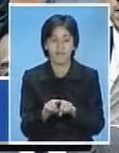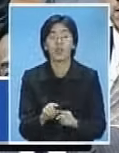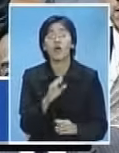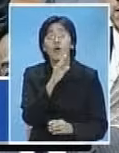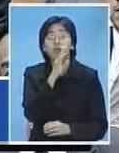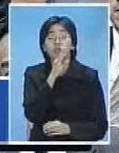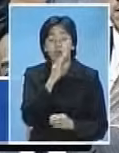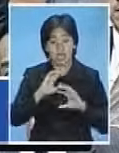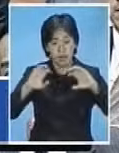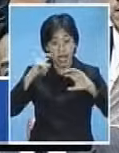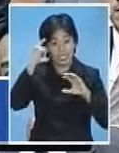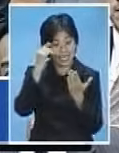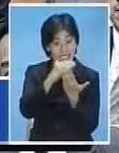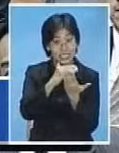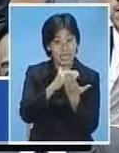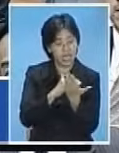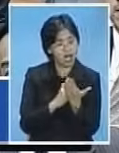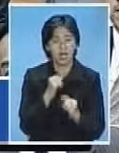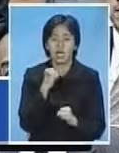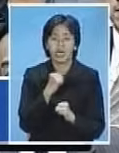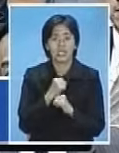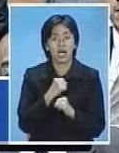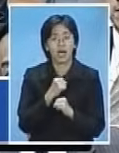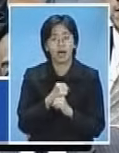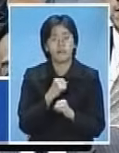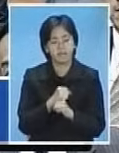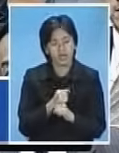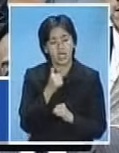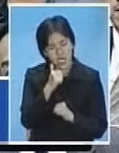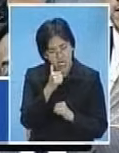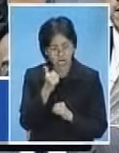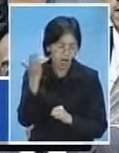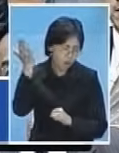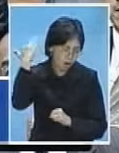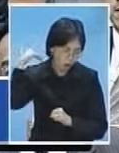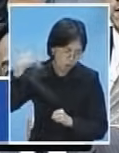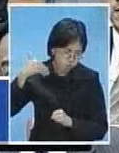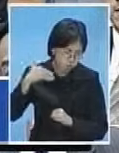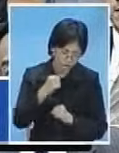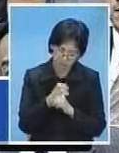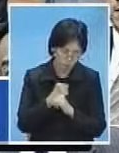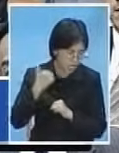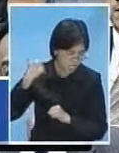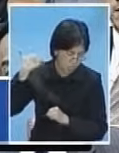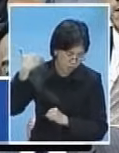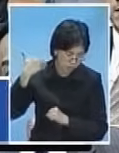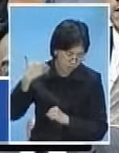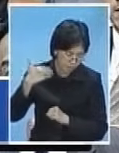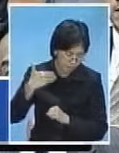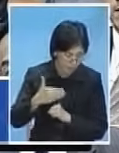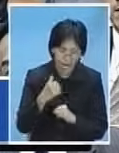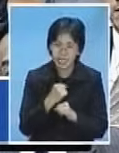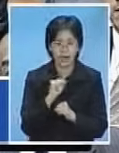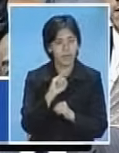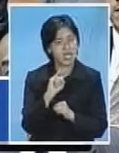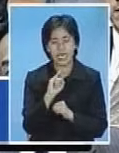ๆท่านจะต้องไม่ไปทำสิ่งที่ดีงามที่เราสะสมมายาวนานให้เสียหาย